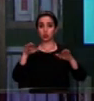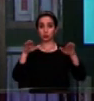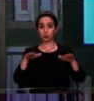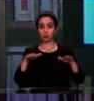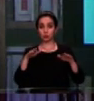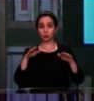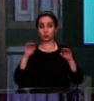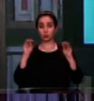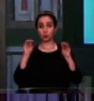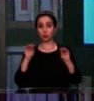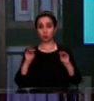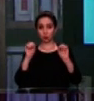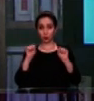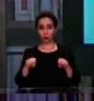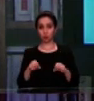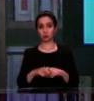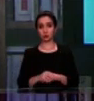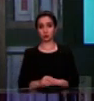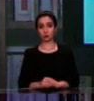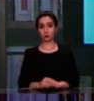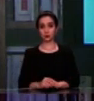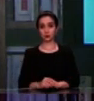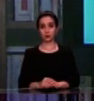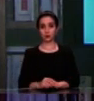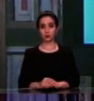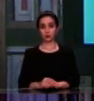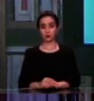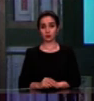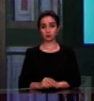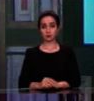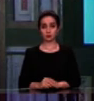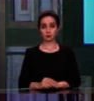joylashtirishimiz mumkin. O'tib ketdi.